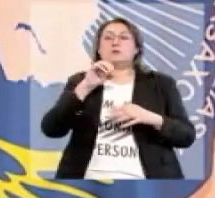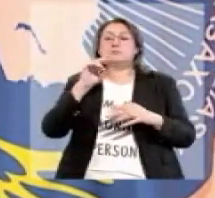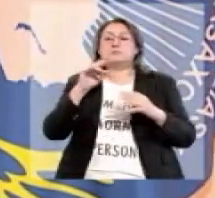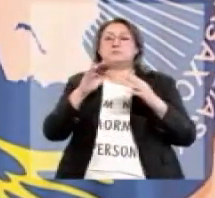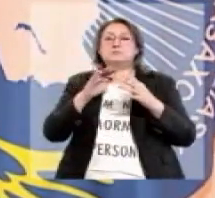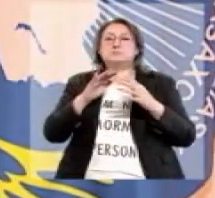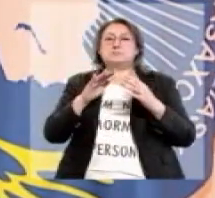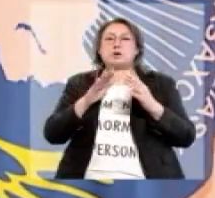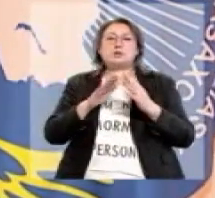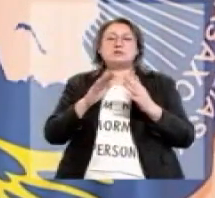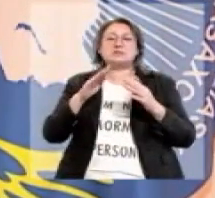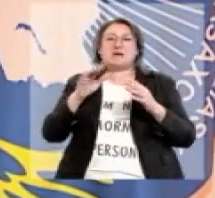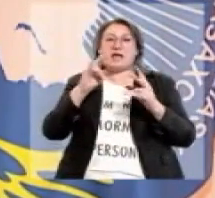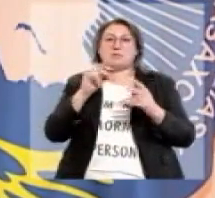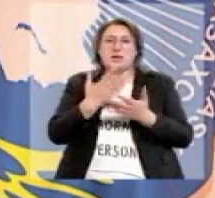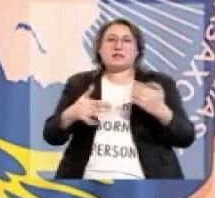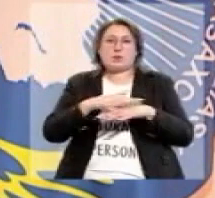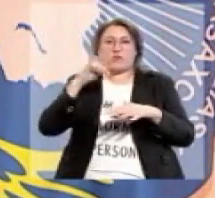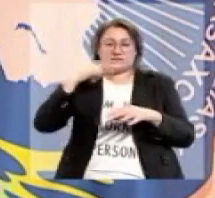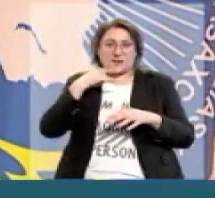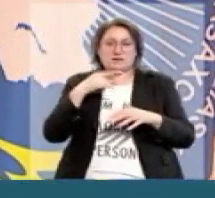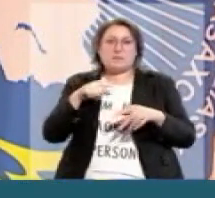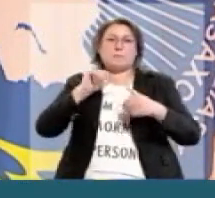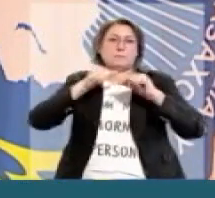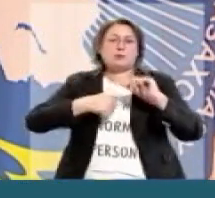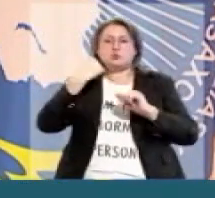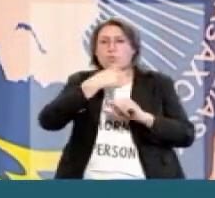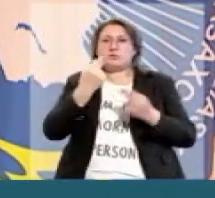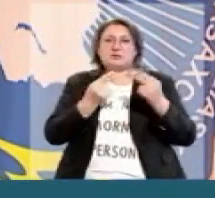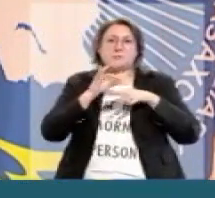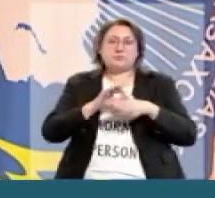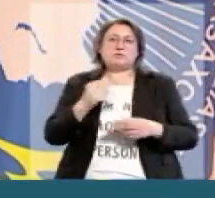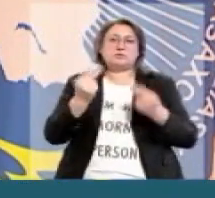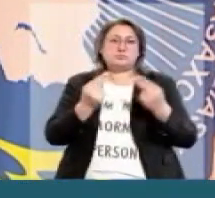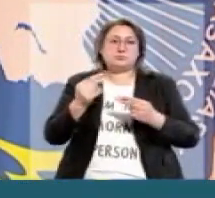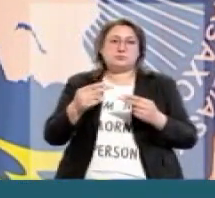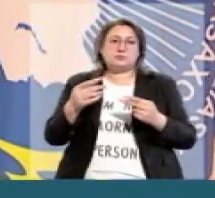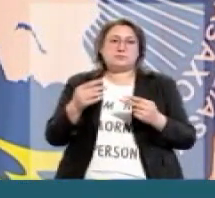области проходит ежегодная традиционная игра «Республика Мин».